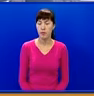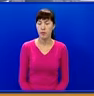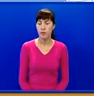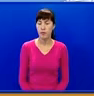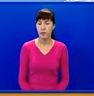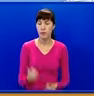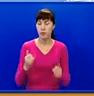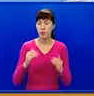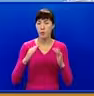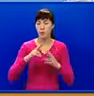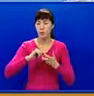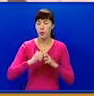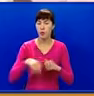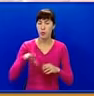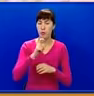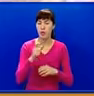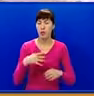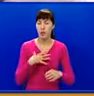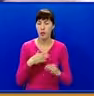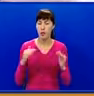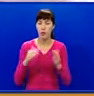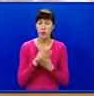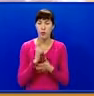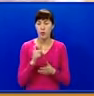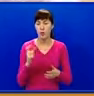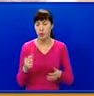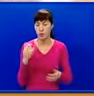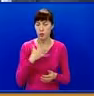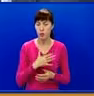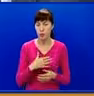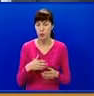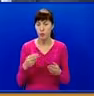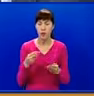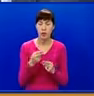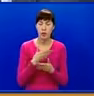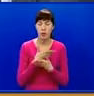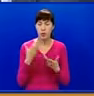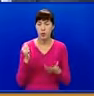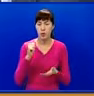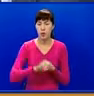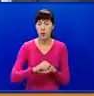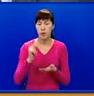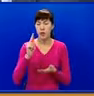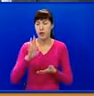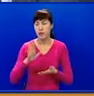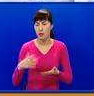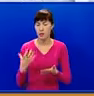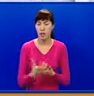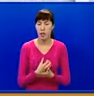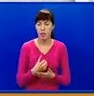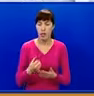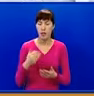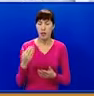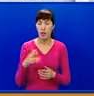Бүгінде баспана мәселесі баршаны алаңдатады. Үй күйсіз жүргендердің көбі қалтаның жоқалығынан пәтер жалдап, туысын сағалайды. Жұртшылықтың жоғын түгендеуге